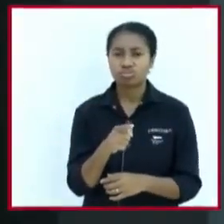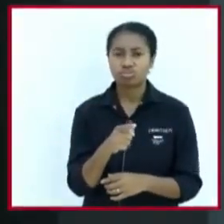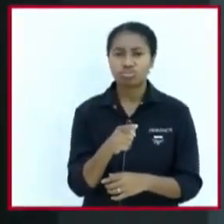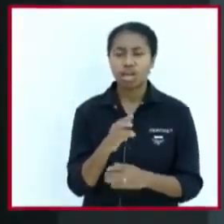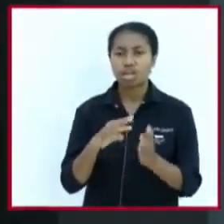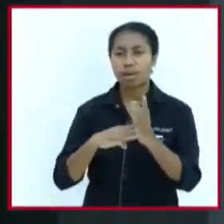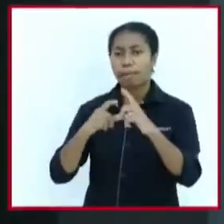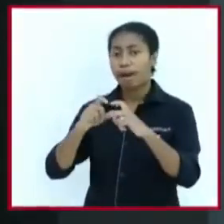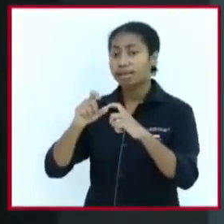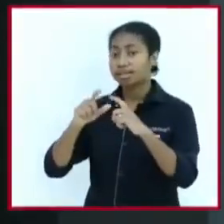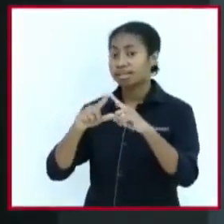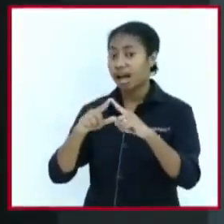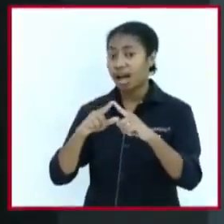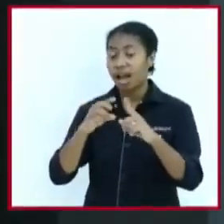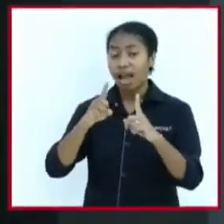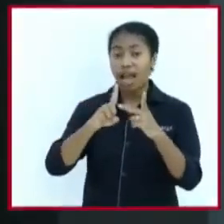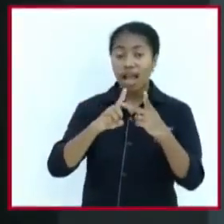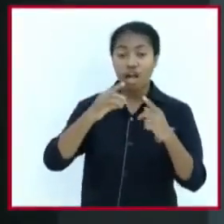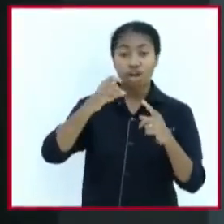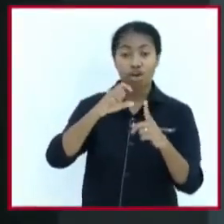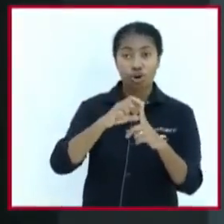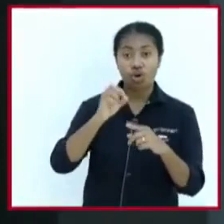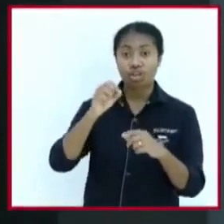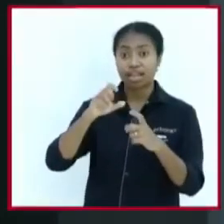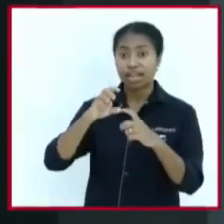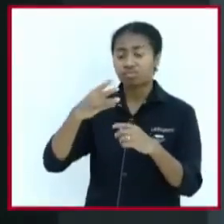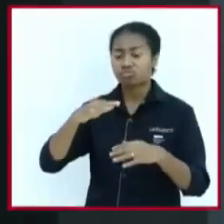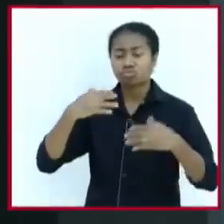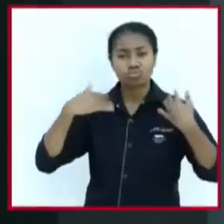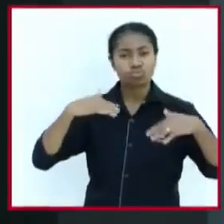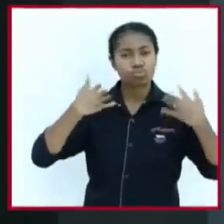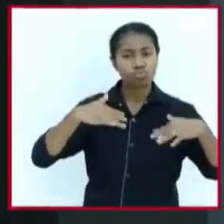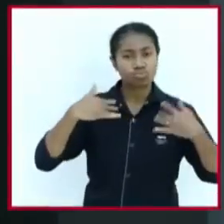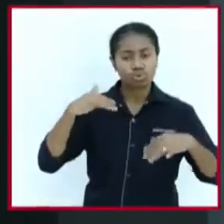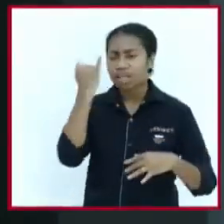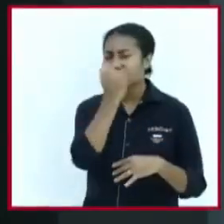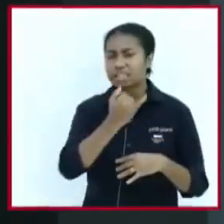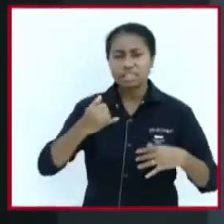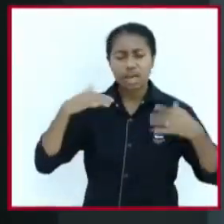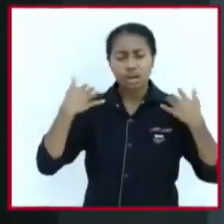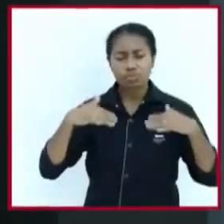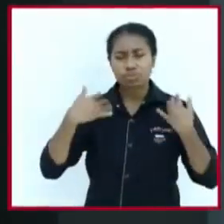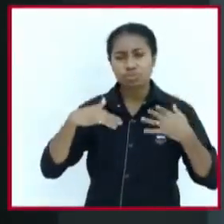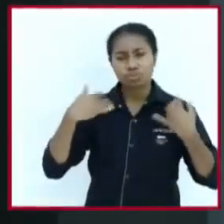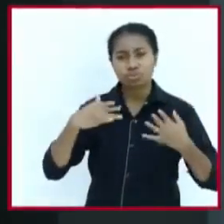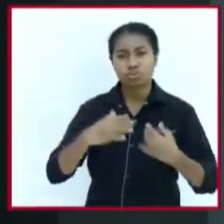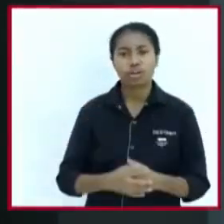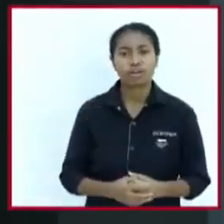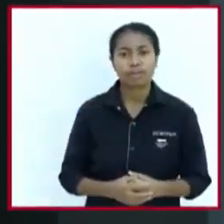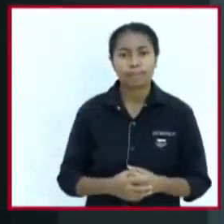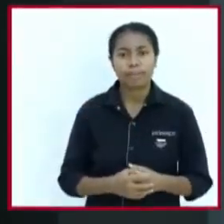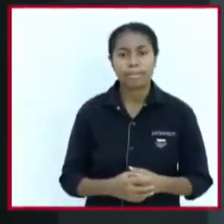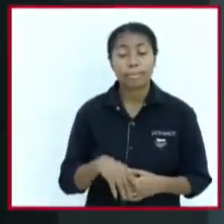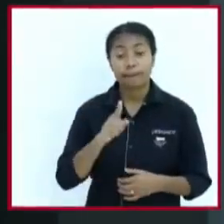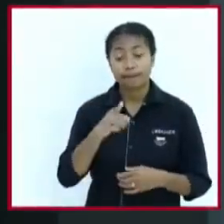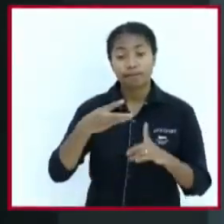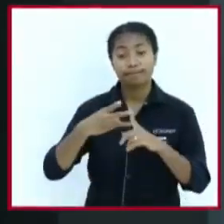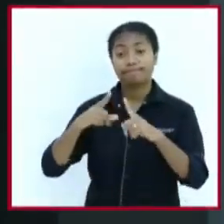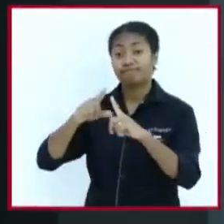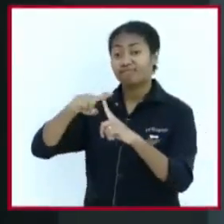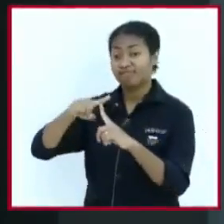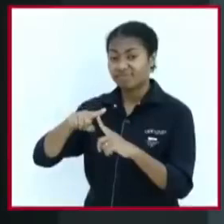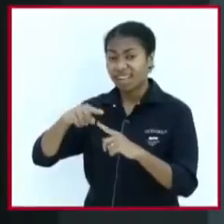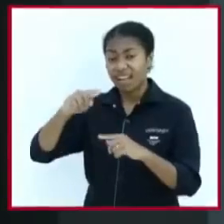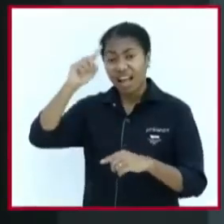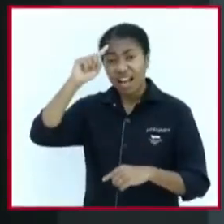luar biasa indahnya baikala Shalom maupun kalah jauh dibanding binal Herodes bait Allah itu